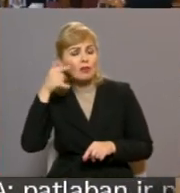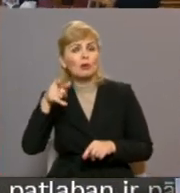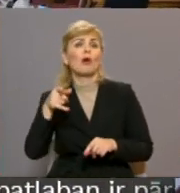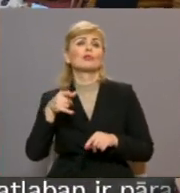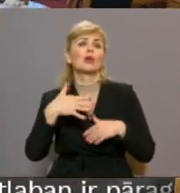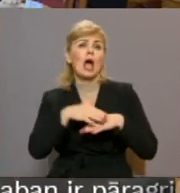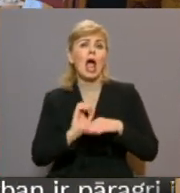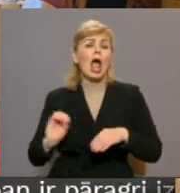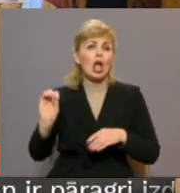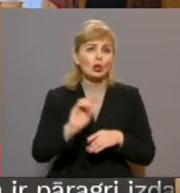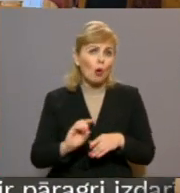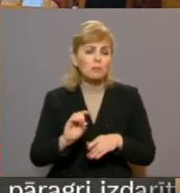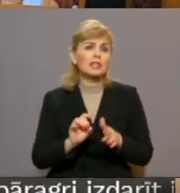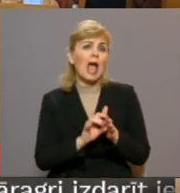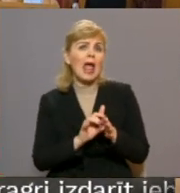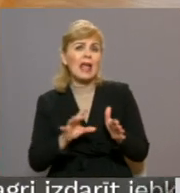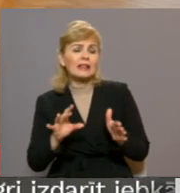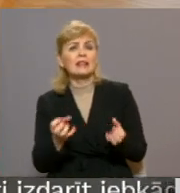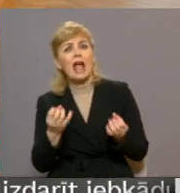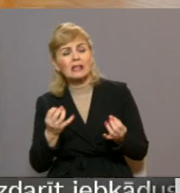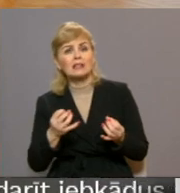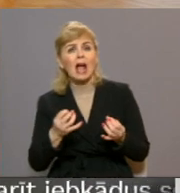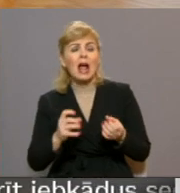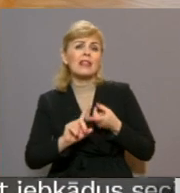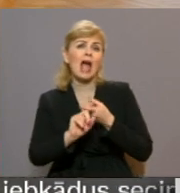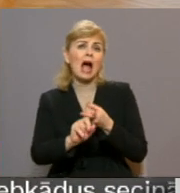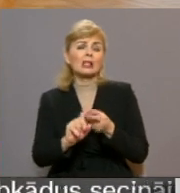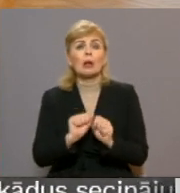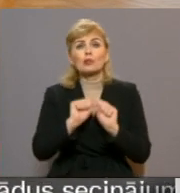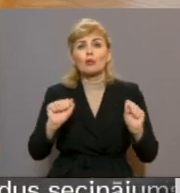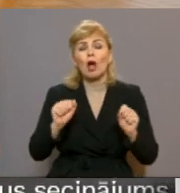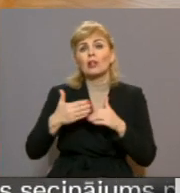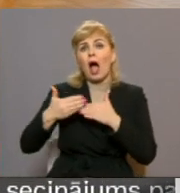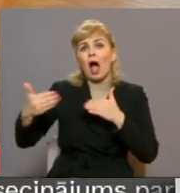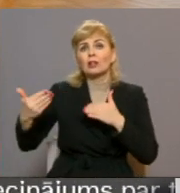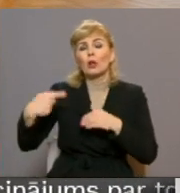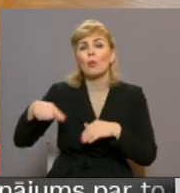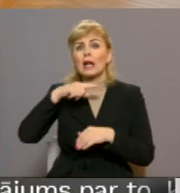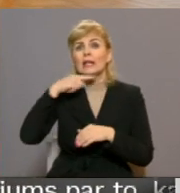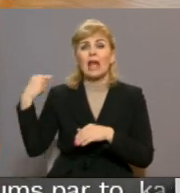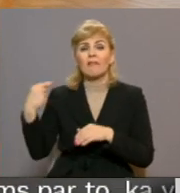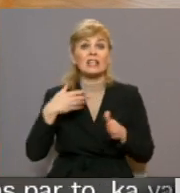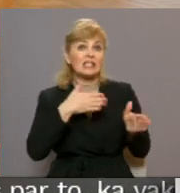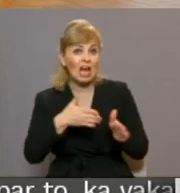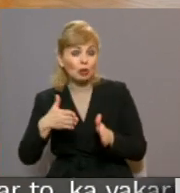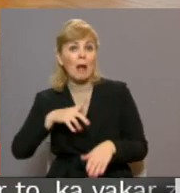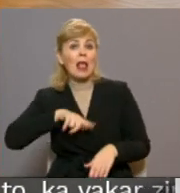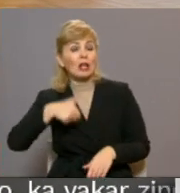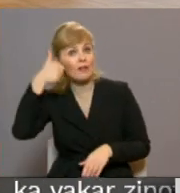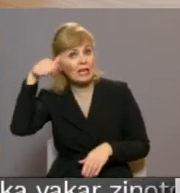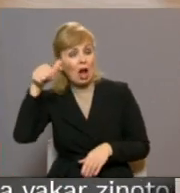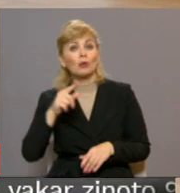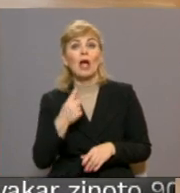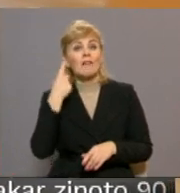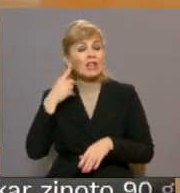Eiropu un enerģētiskās neatkarības nodrošināšanā, attālinoties no Krievijas ietekmes. Gan Latvija, gan Igaunija esot arī